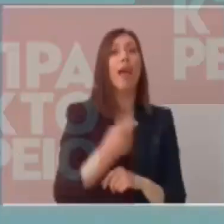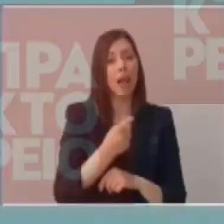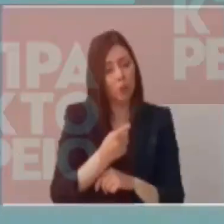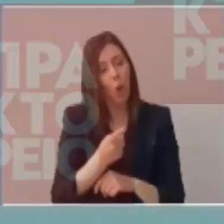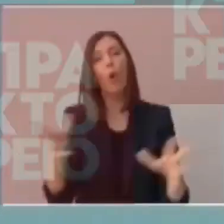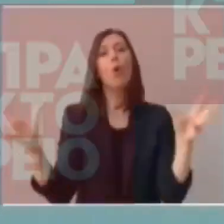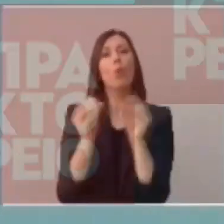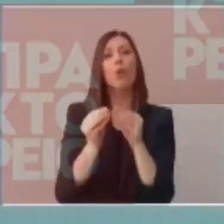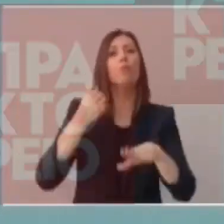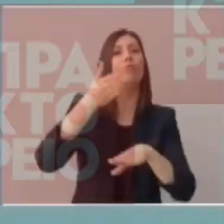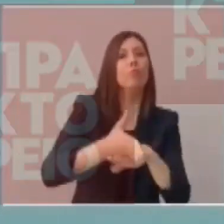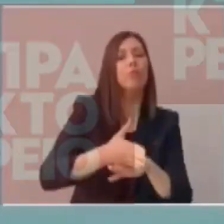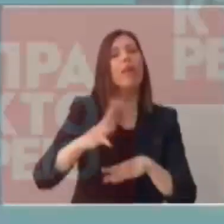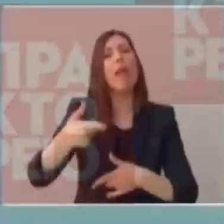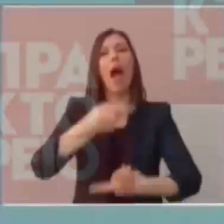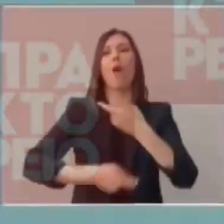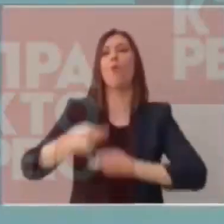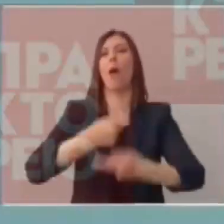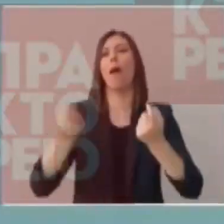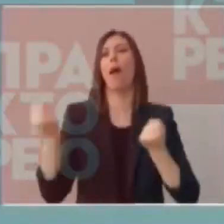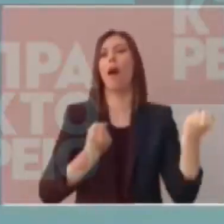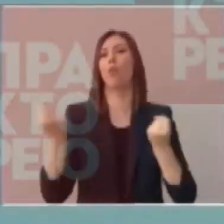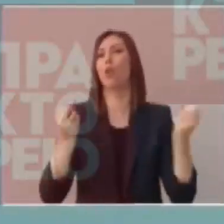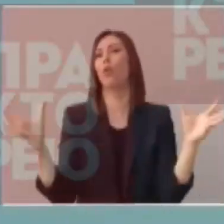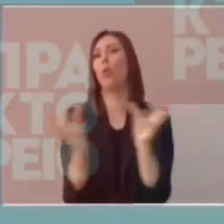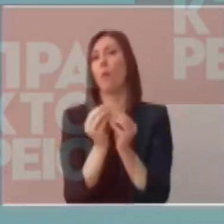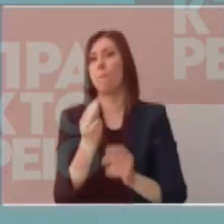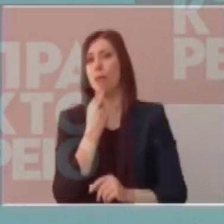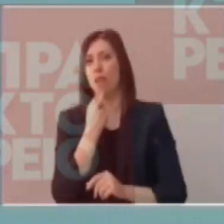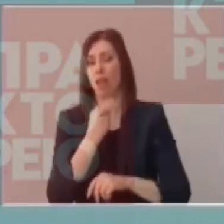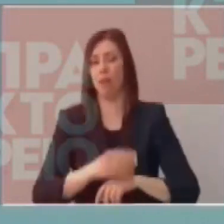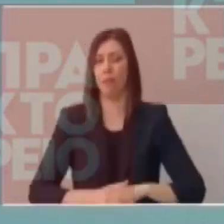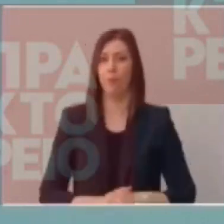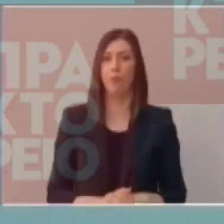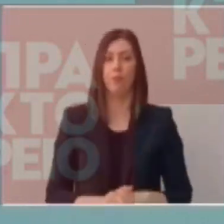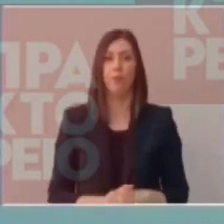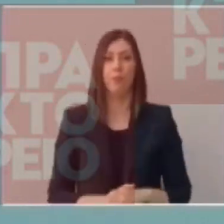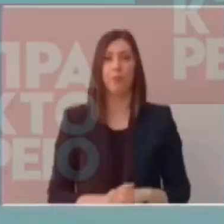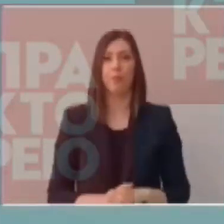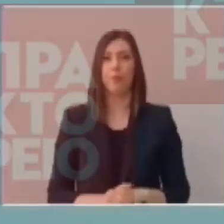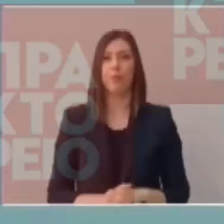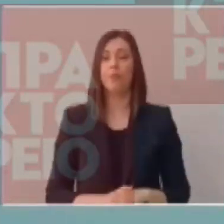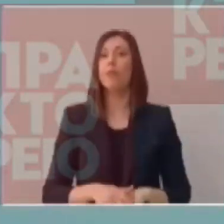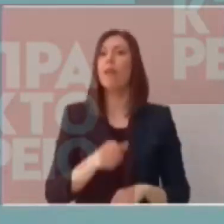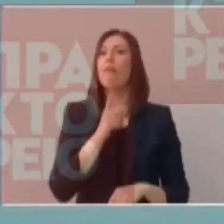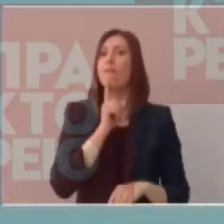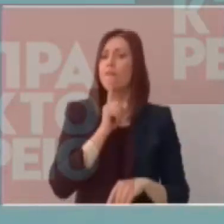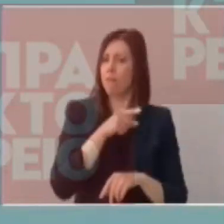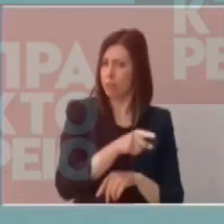μίσθωσης ενός τέτοιου αυτοκινήτου. Και οι ίδιες απαλλαγές θα ισχύουν και για τα